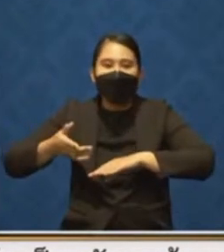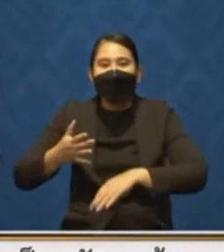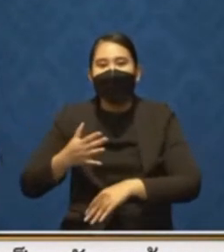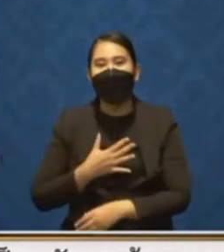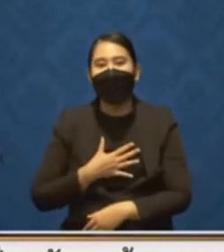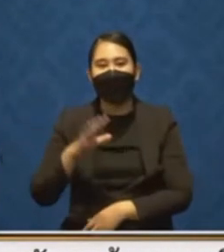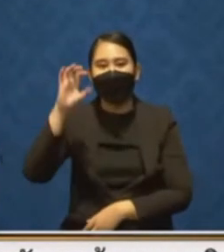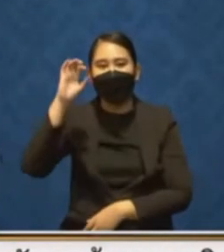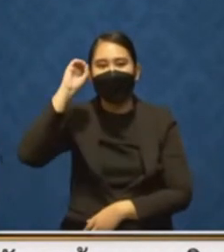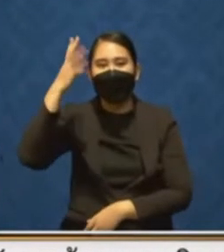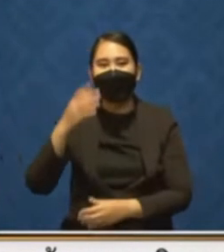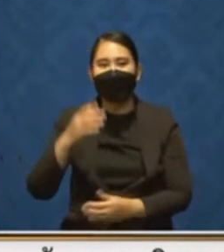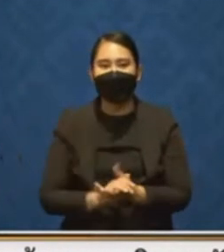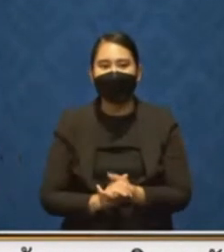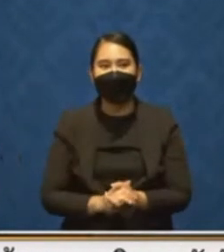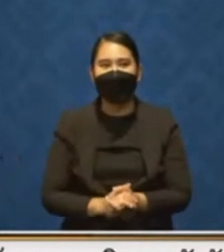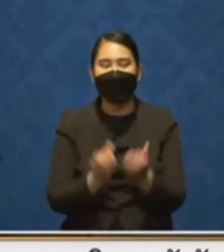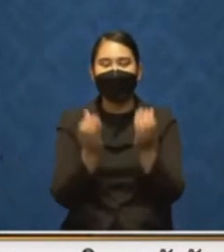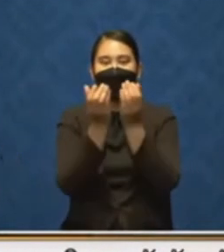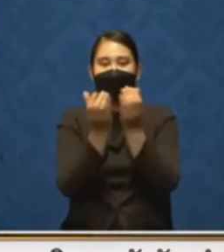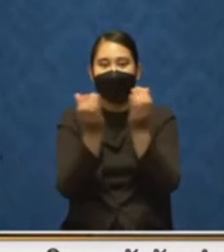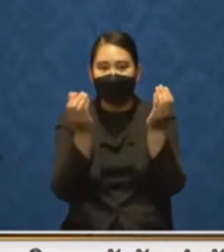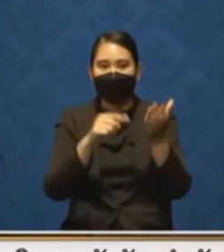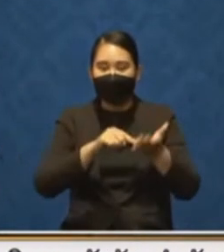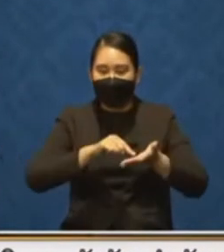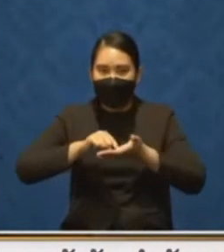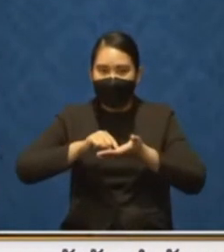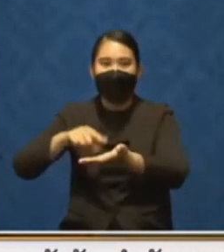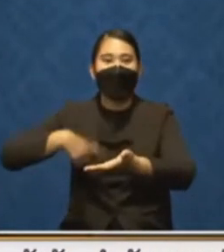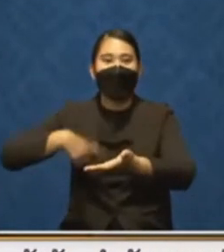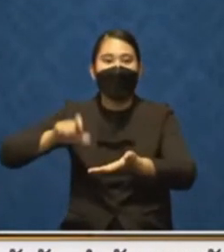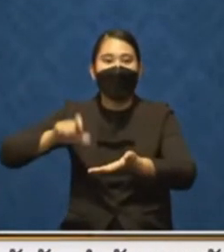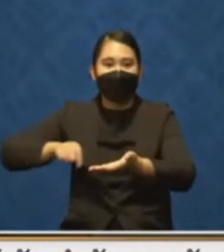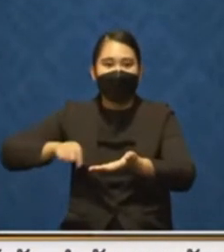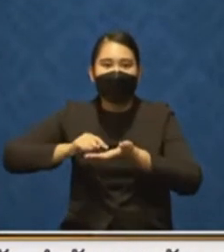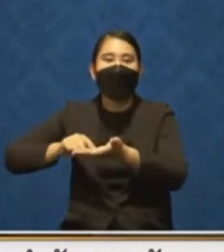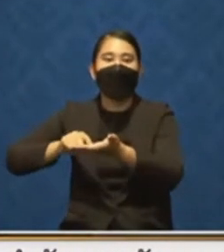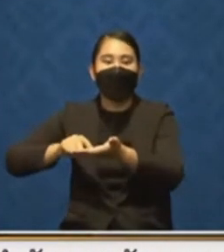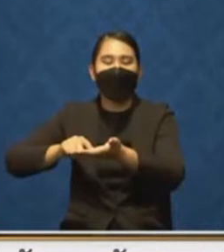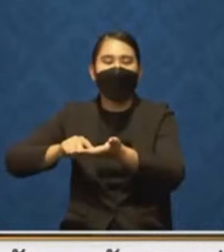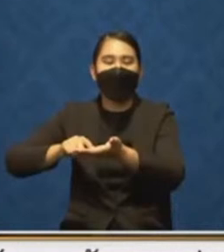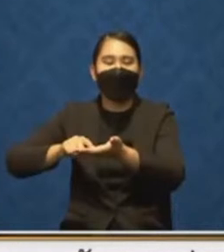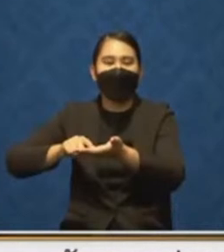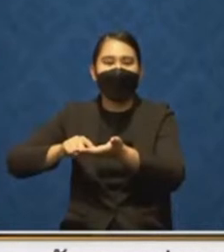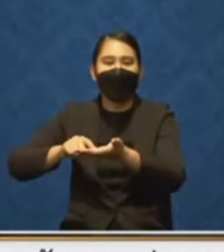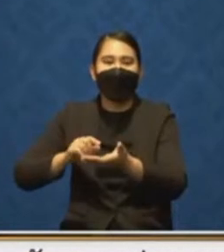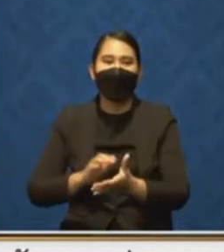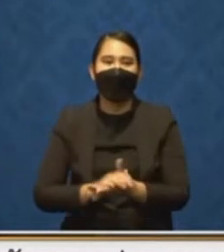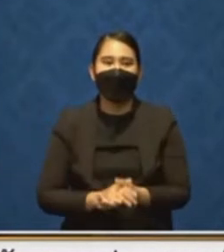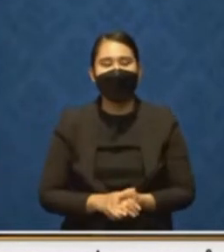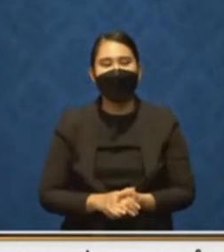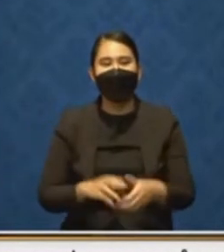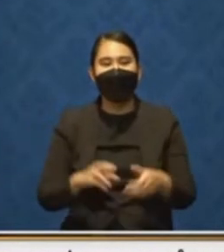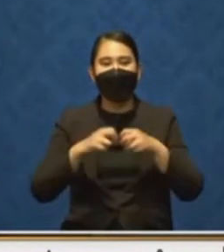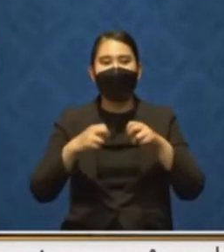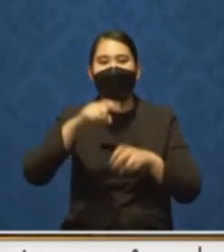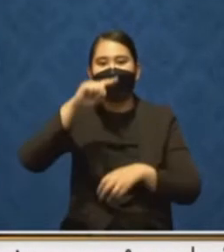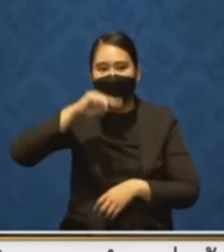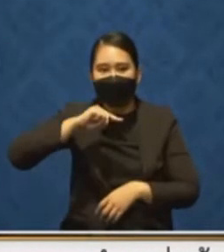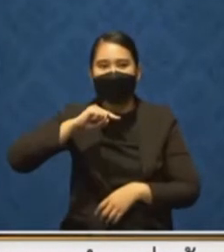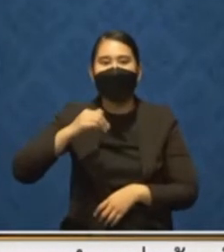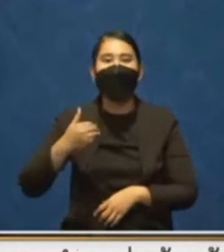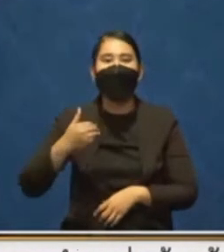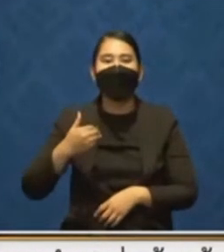เข้าใจแล้วนูนส่งเรื่องให้ศาลนูนตีความและคนสินะครับนะวิกฤตประเทศ Theเกิดแล้ว